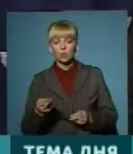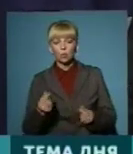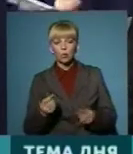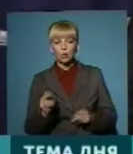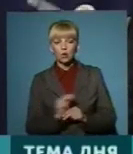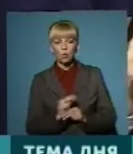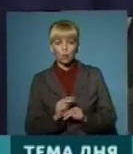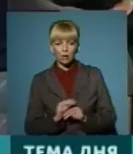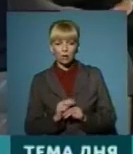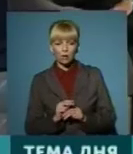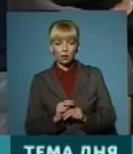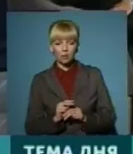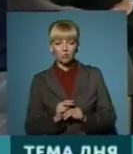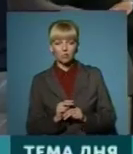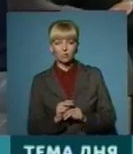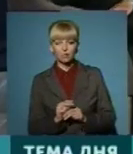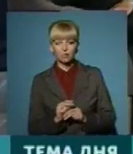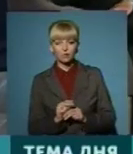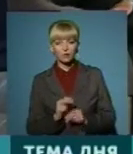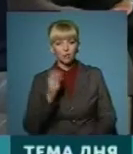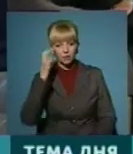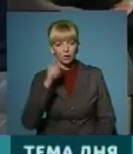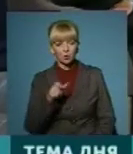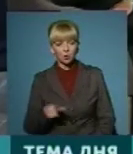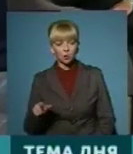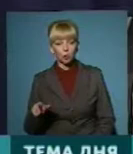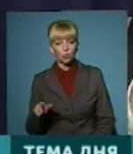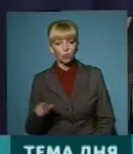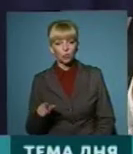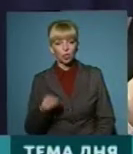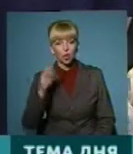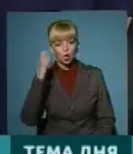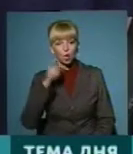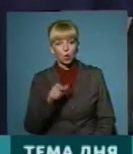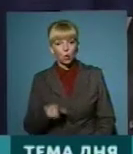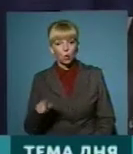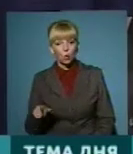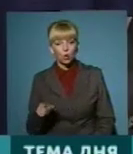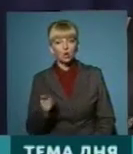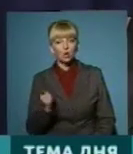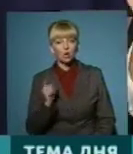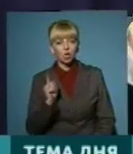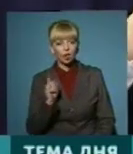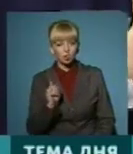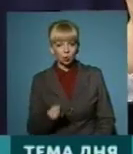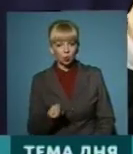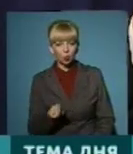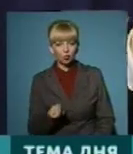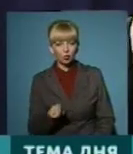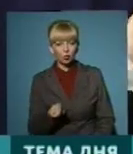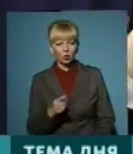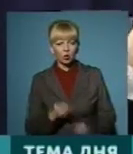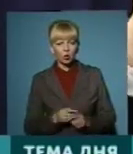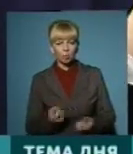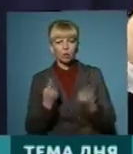лікуванню, до речі, чорнобильців, не ліквідують. Чернобыльцы. Тобто це широка числі. Категорія. Да, так, это